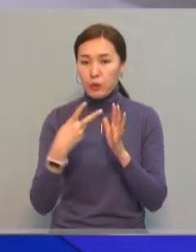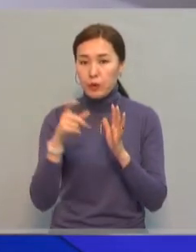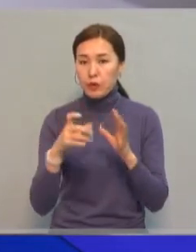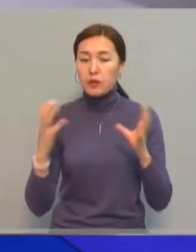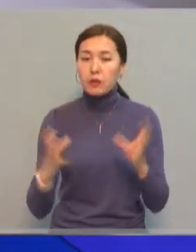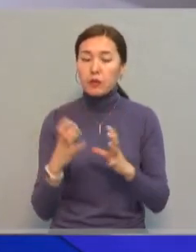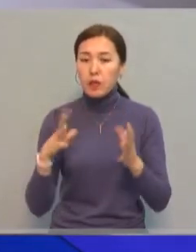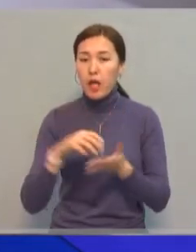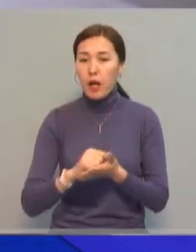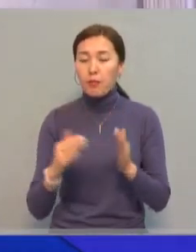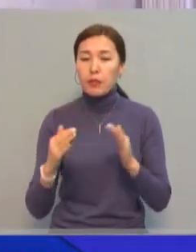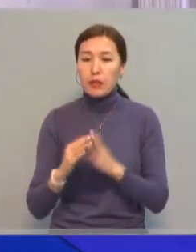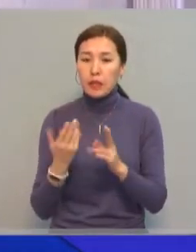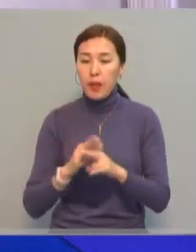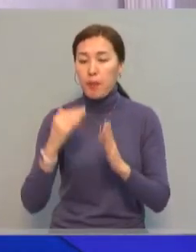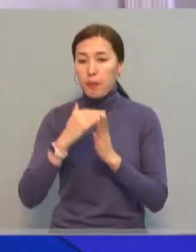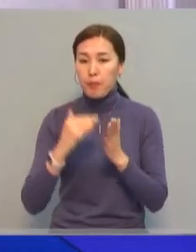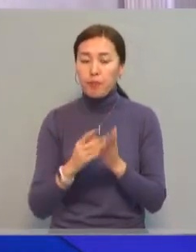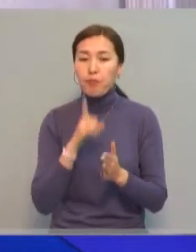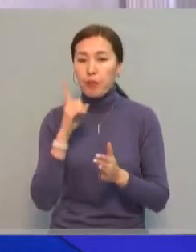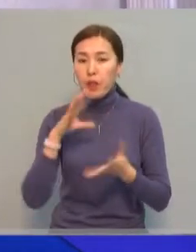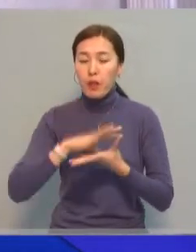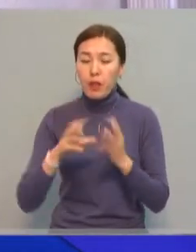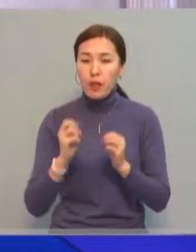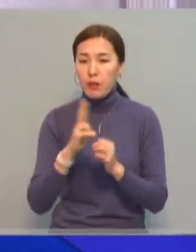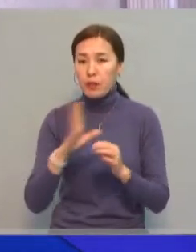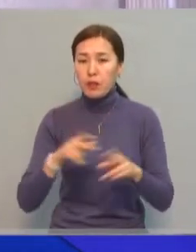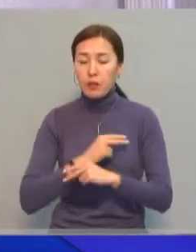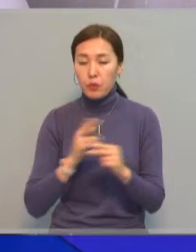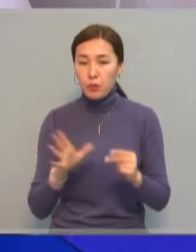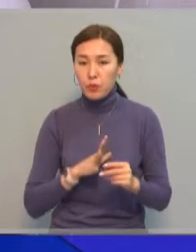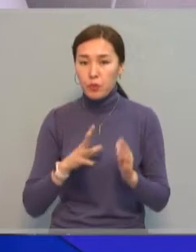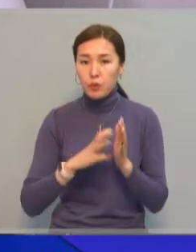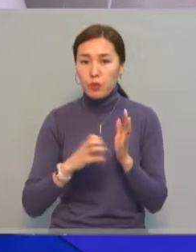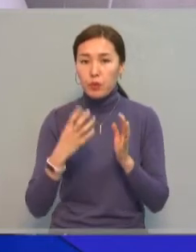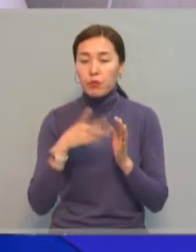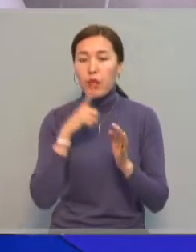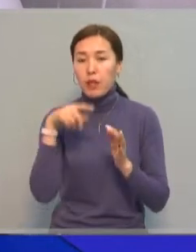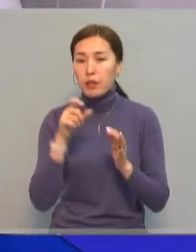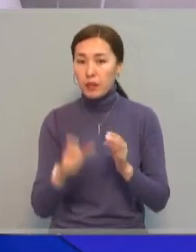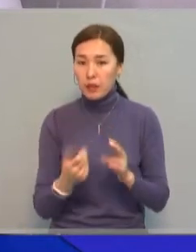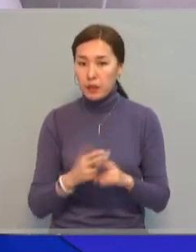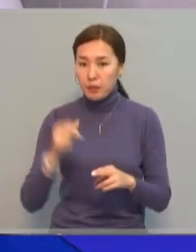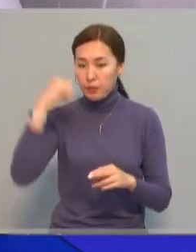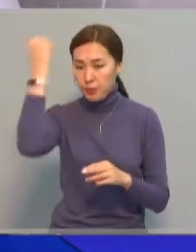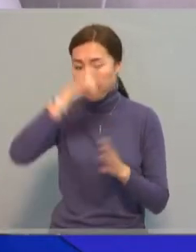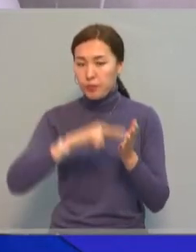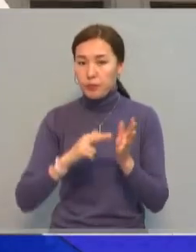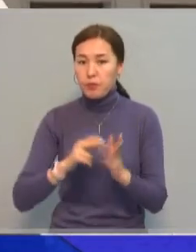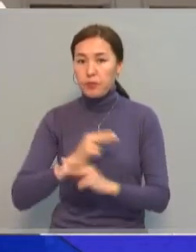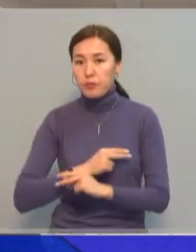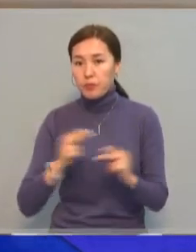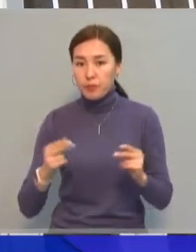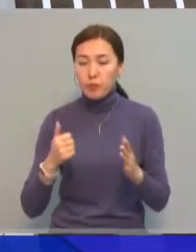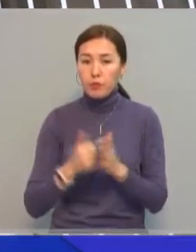граждан обеспечены арендным жильем. По программе «Молодежь» ключи от квартир были розданы 904 молодым людям. В этом году планируется раздать